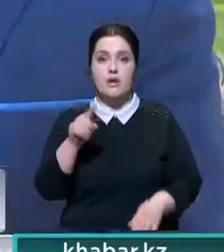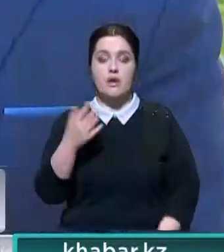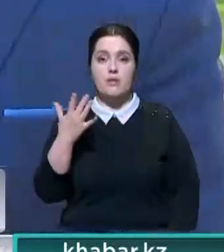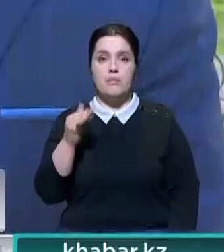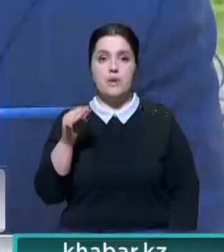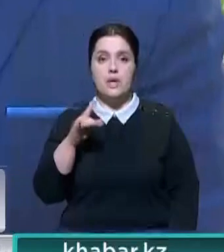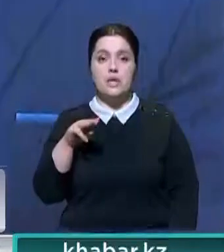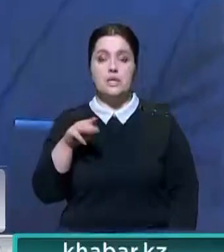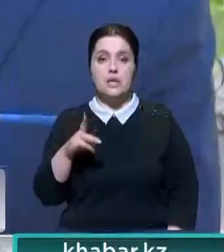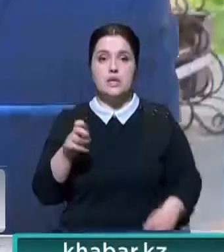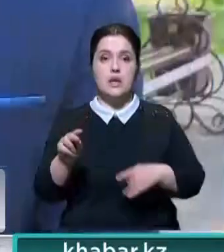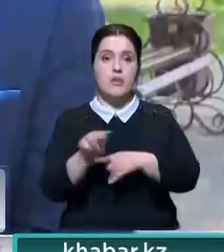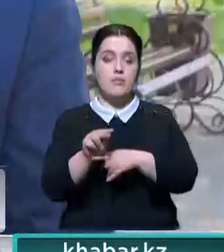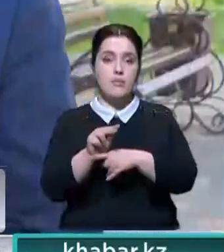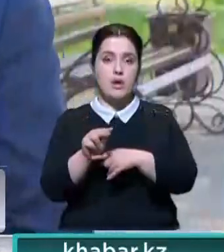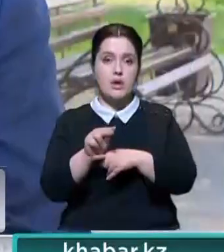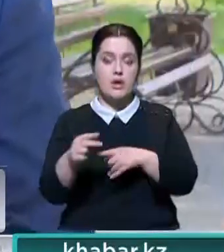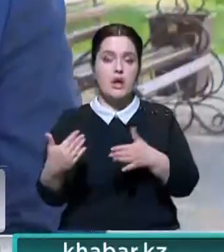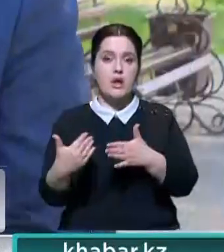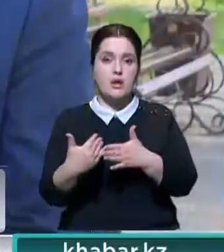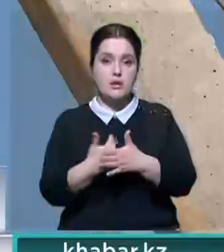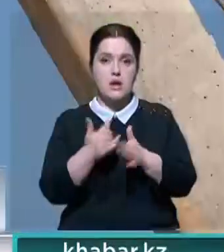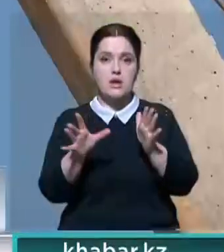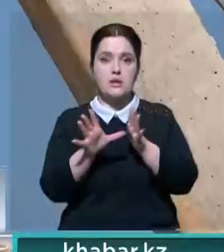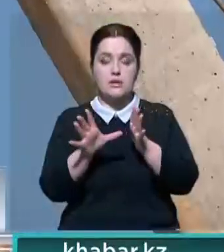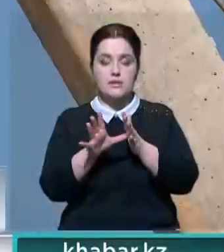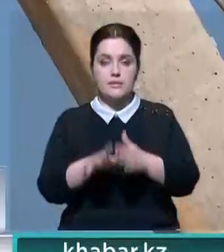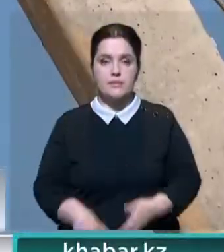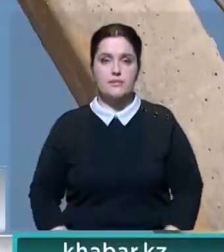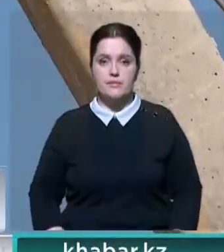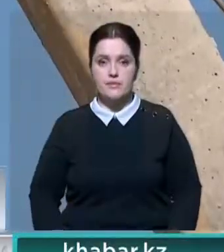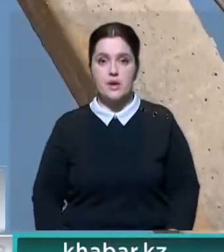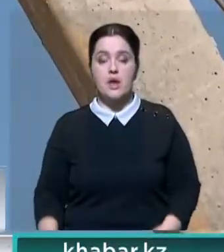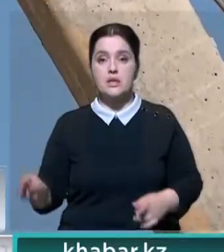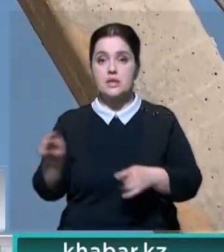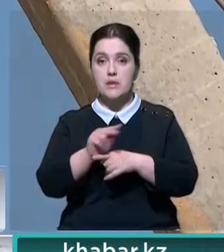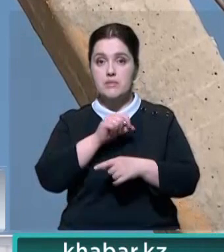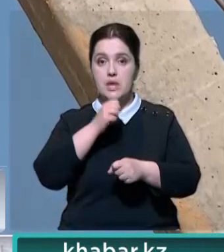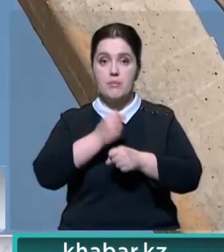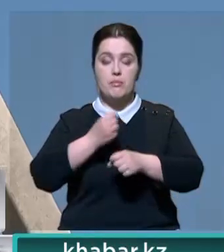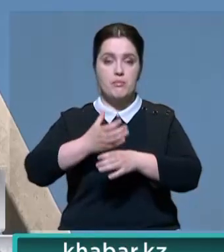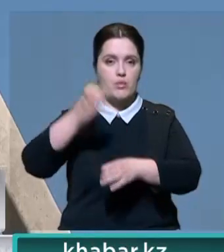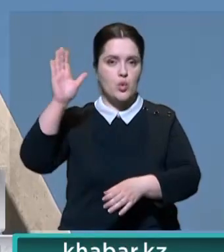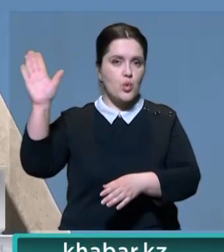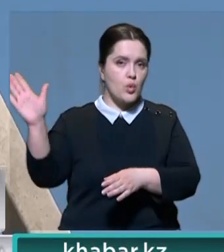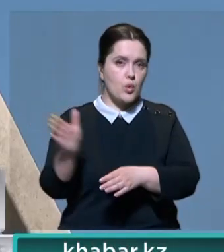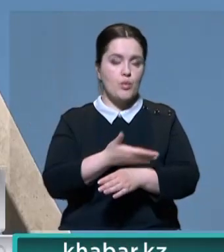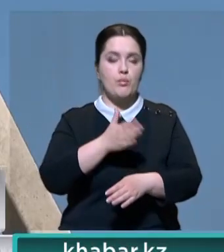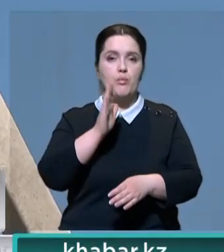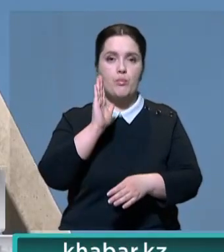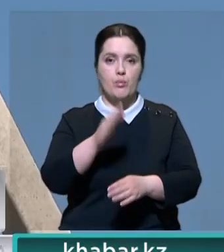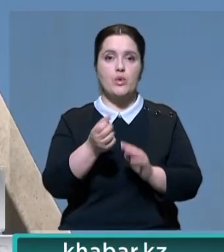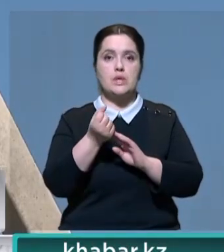тенге на модернизацию трансформаторов и обновление электросетей. Демонтировать самодельные столбы до конца года намерены